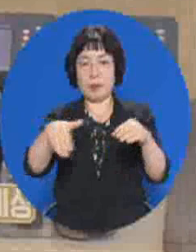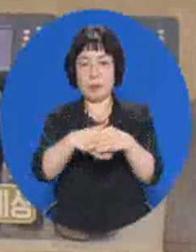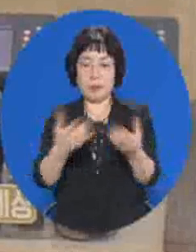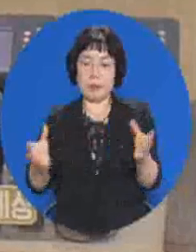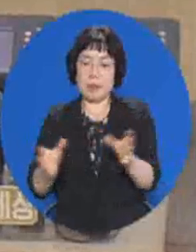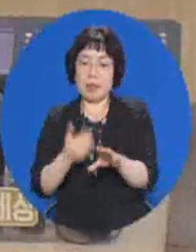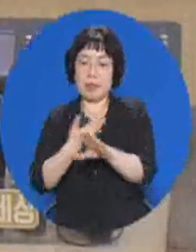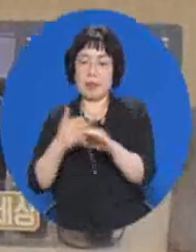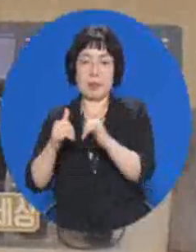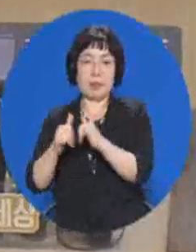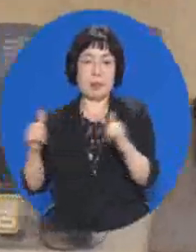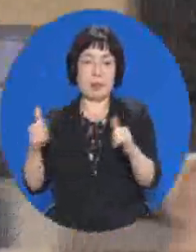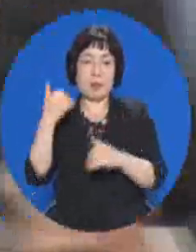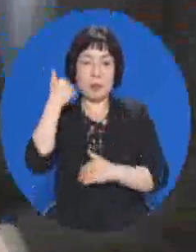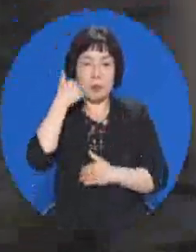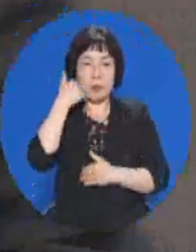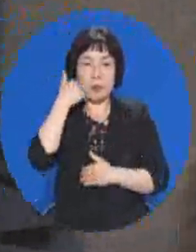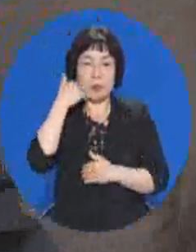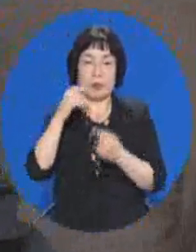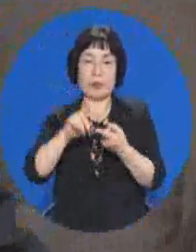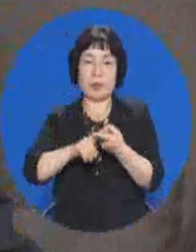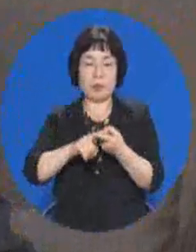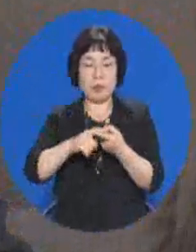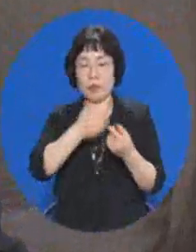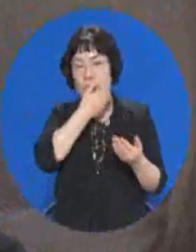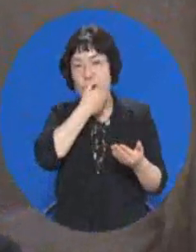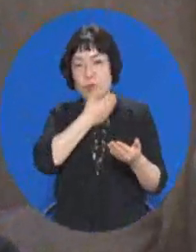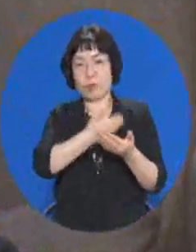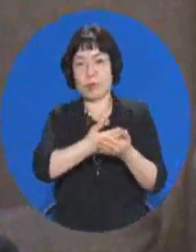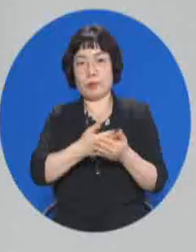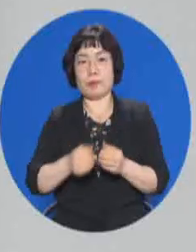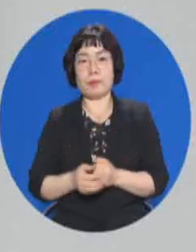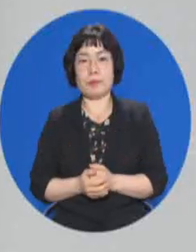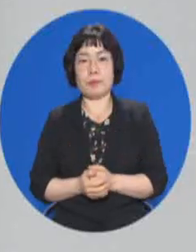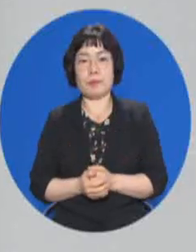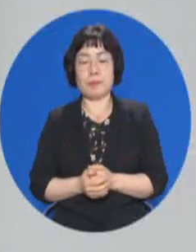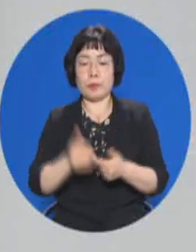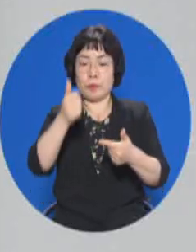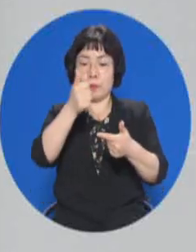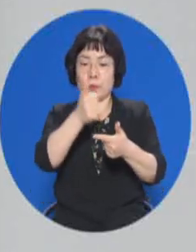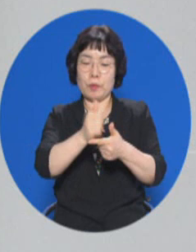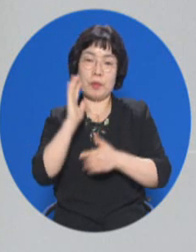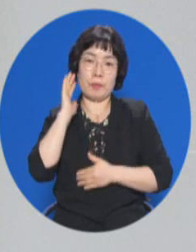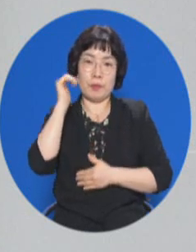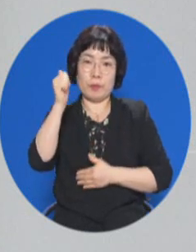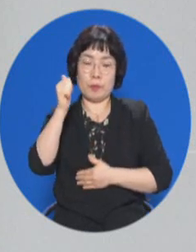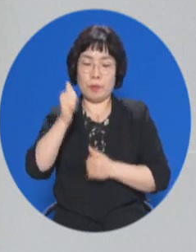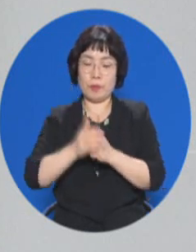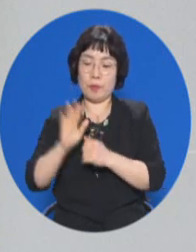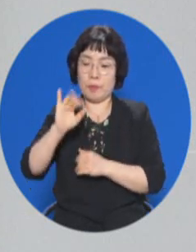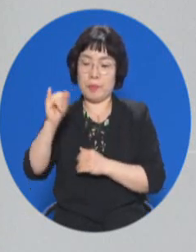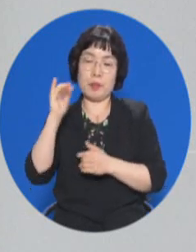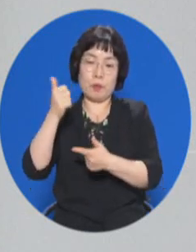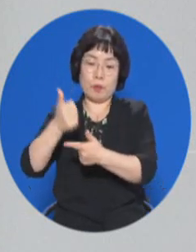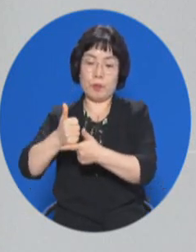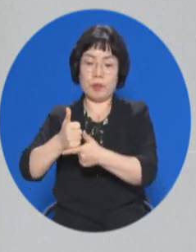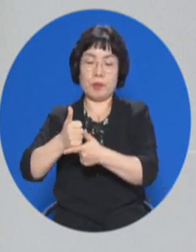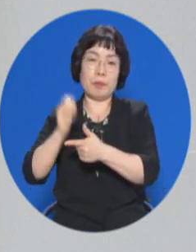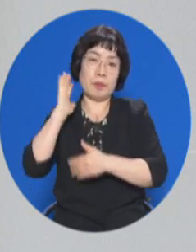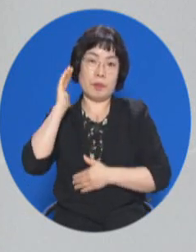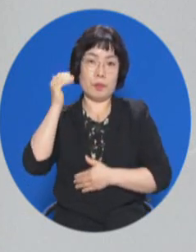아우르는 제3 후보로 누가 떠오를지도 중요 관심사가 됐습니다. 호남 대망론과 호남이 지지하는